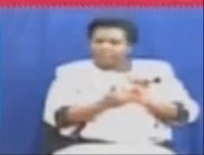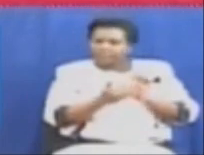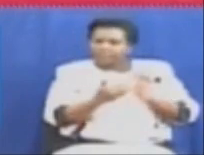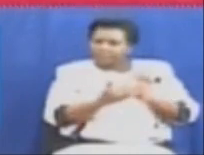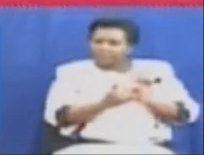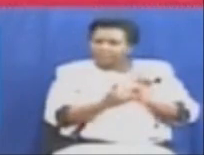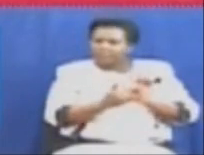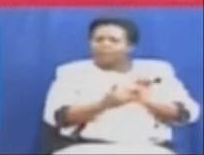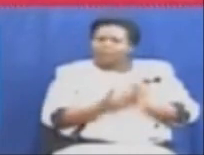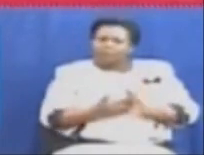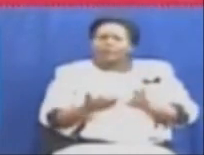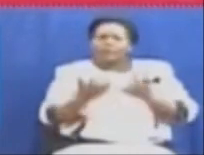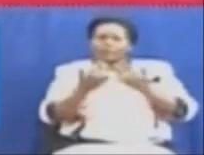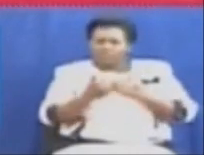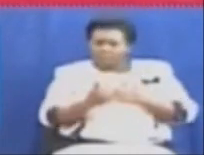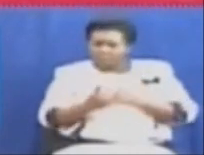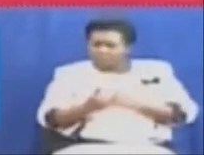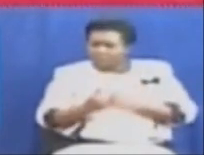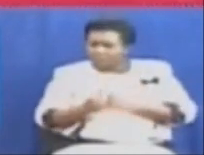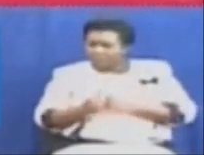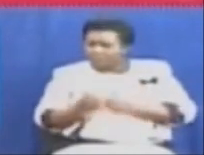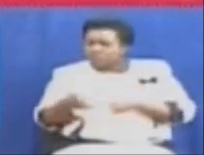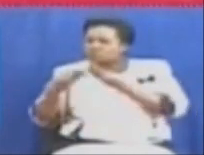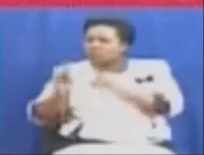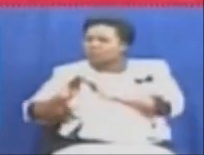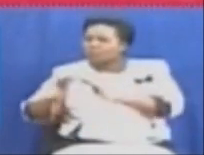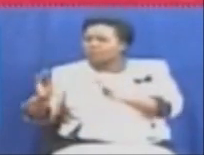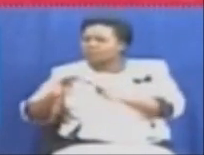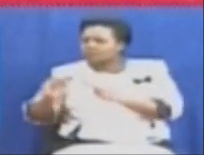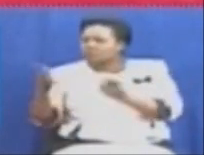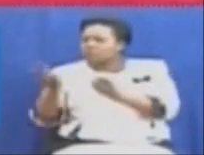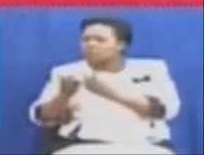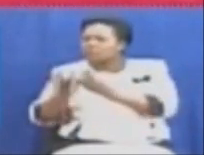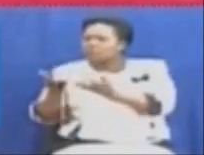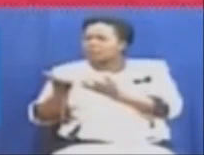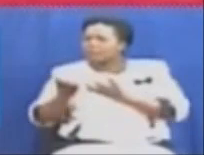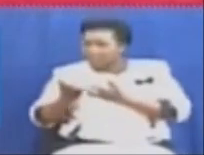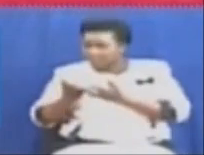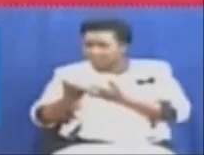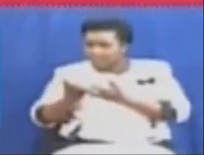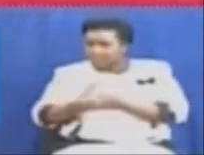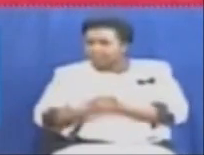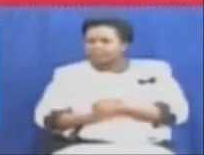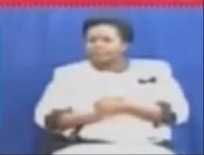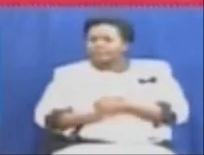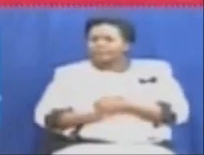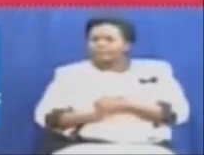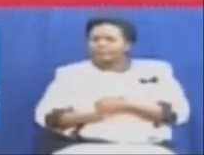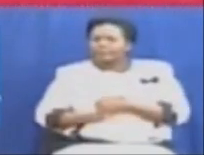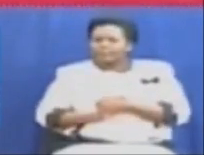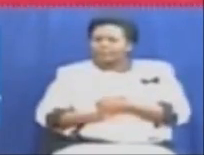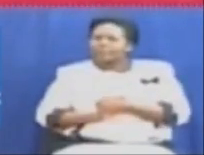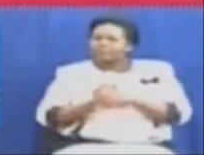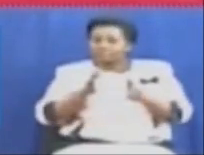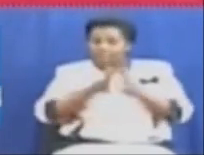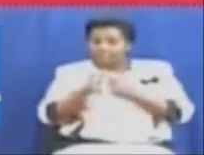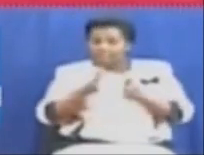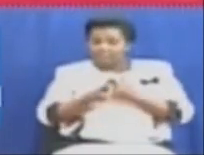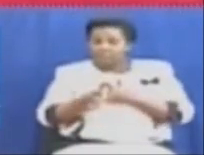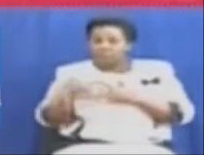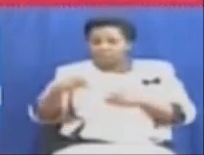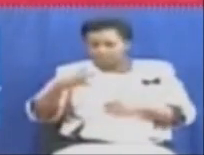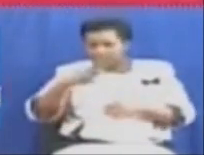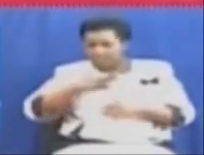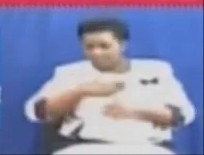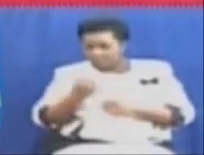wote, na Mheshimiwa mbunge mtusaidie kwenye bajeti ambayo inatengwa pale, mpaka wa maelekezo vikao vingapi wakae katika maeneo yao ili kuhakikisha kwamba haki